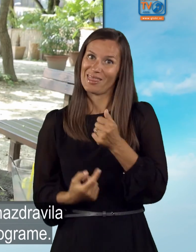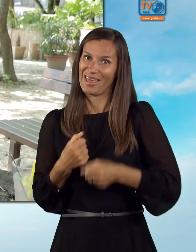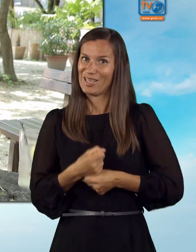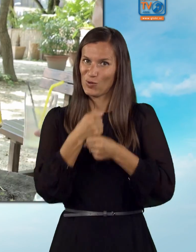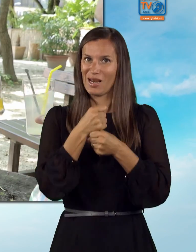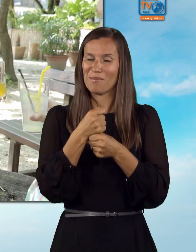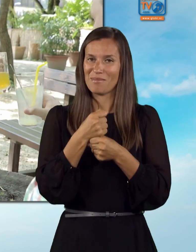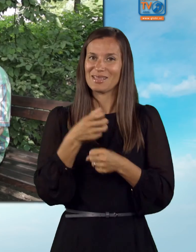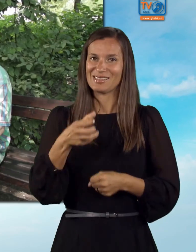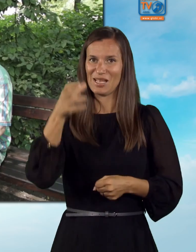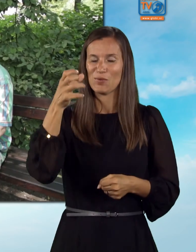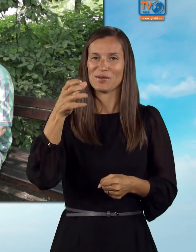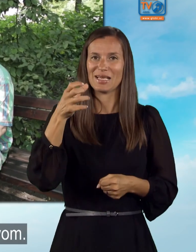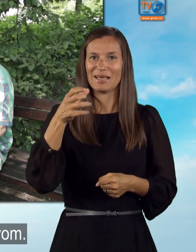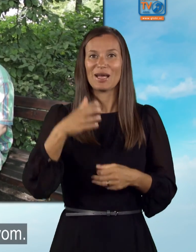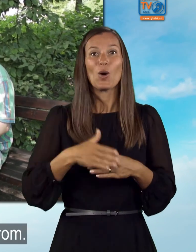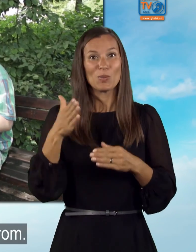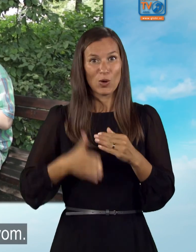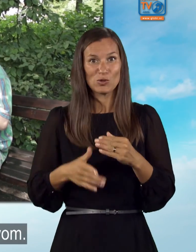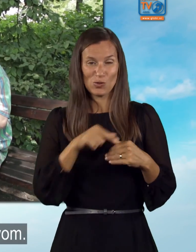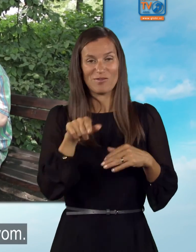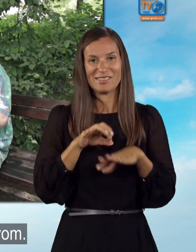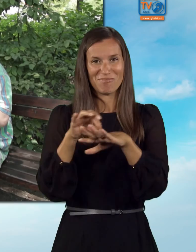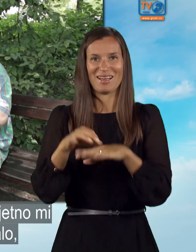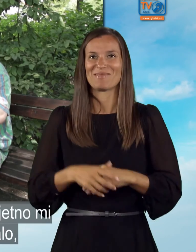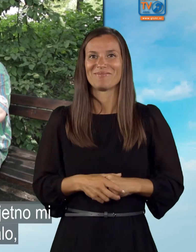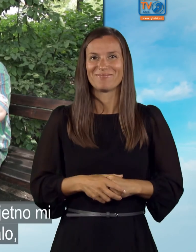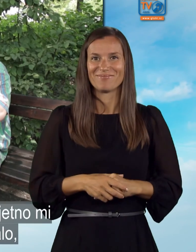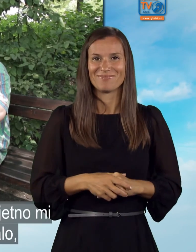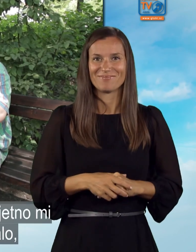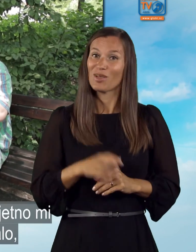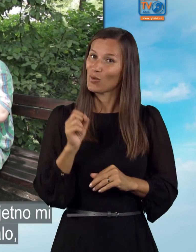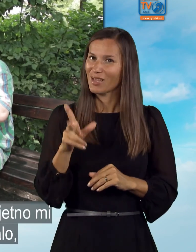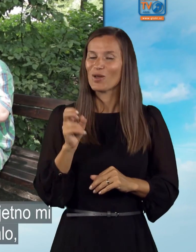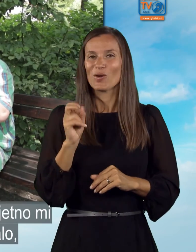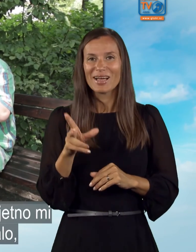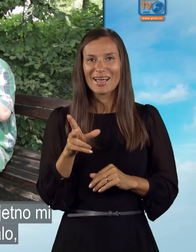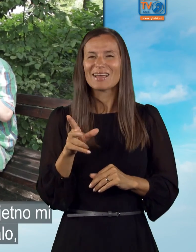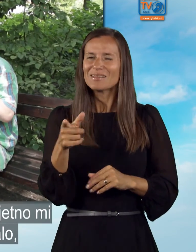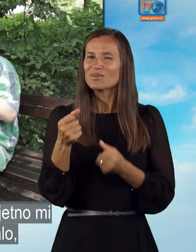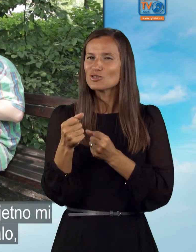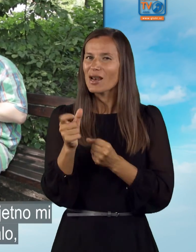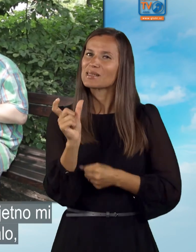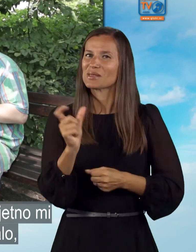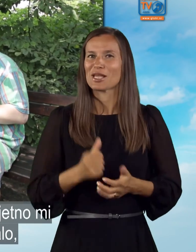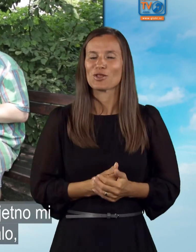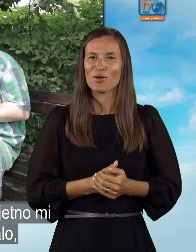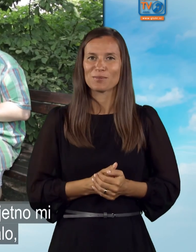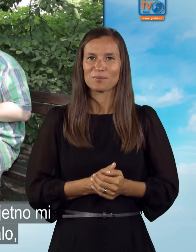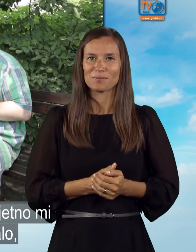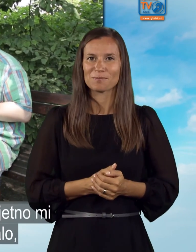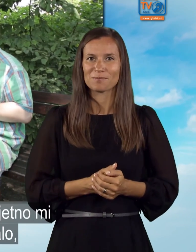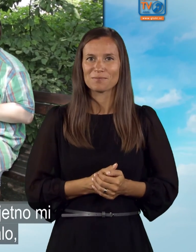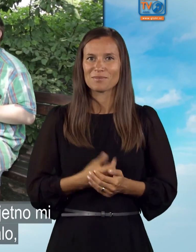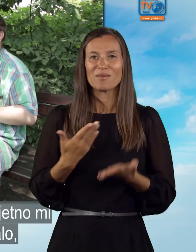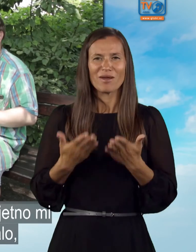kilograme. Bravo. Čim? V koncu pa spelem. Okej, te držim za besedo.